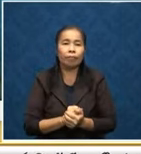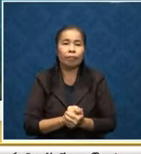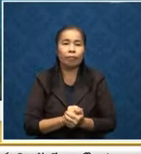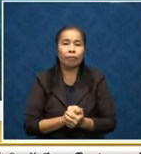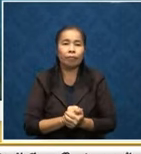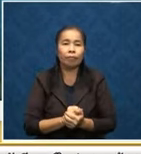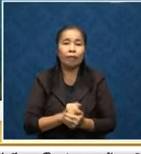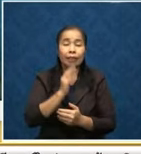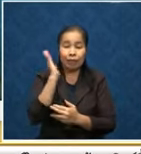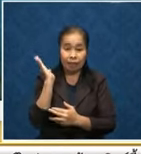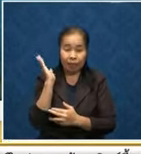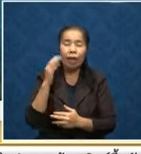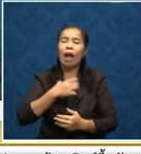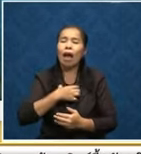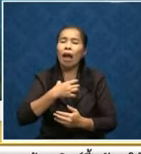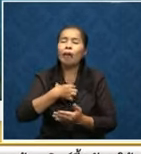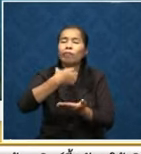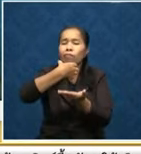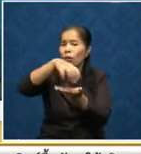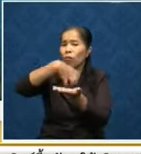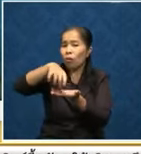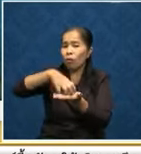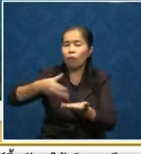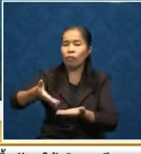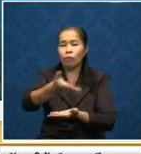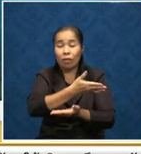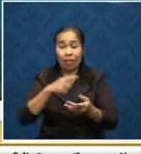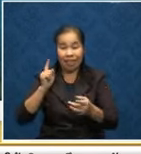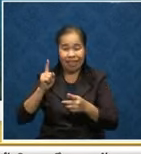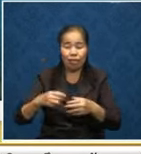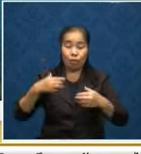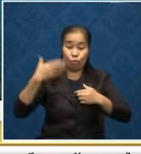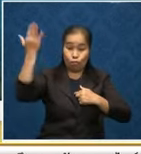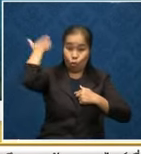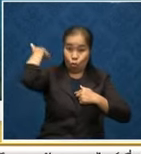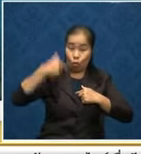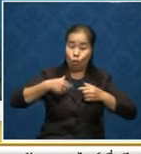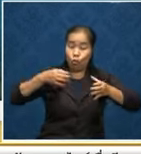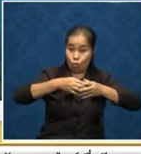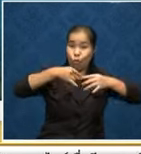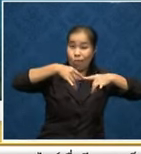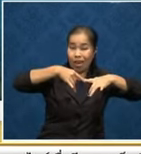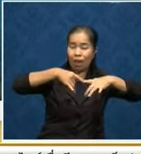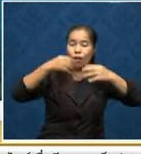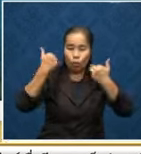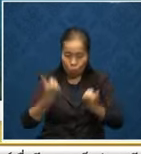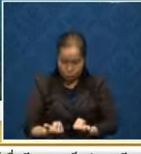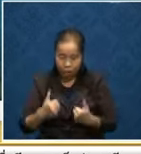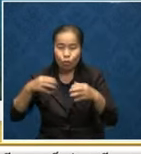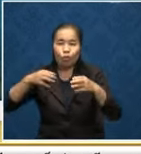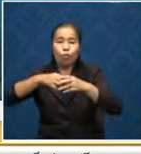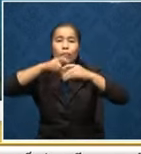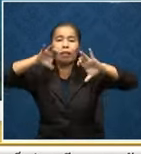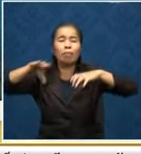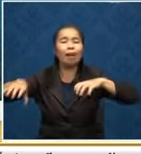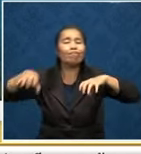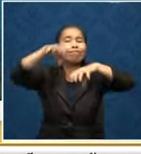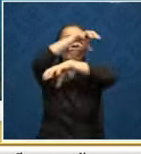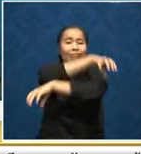ากนี้ครับผมอยากจะบอกเพื่อนสมาชิกทุกท่านที่วันนี้เรานั่งสลับฝั่งกันในสภานะครับพวกผมเองนะครับพร้อมยินดีเป็นอย่างยิ่งและ